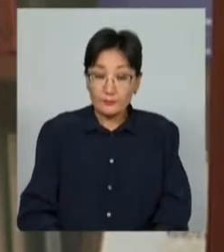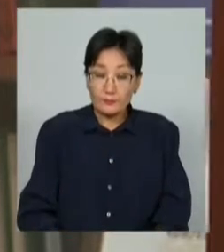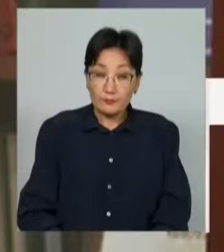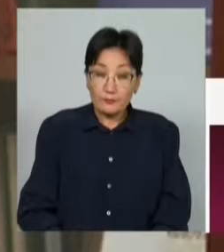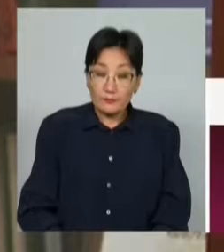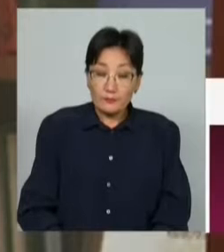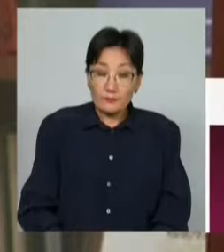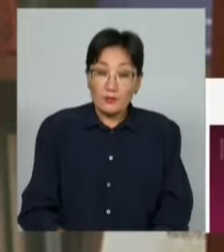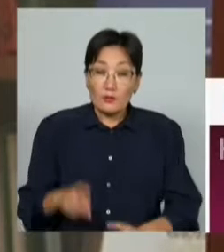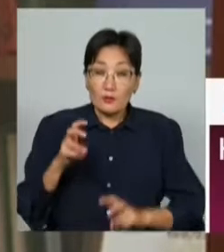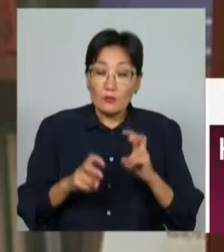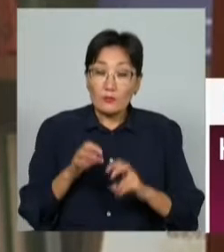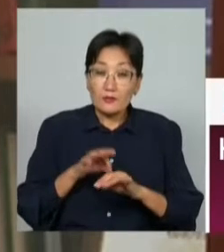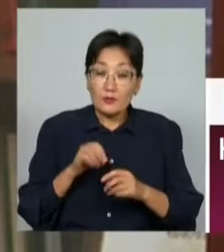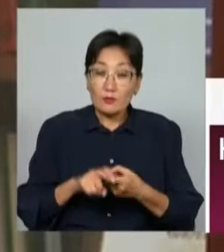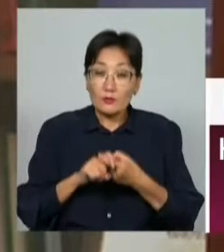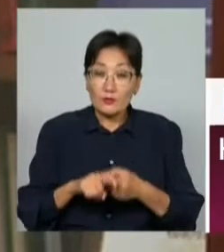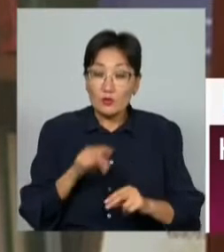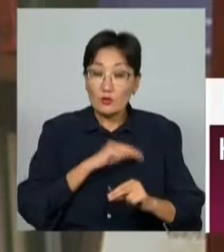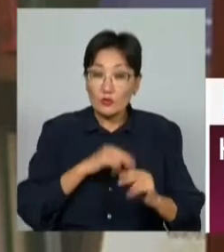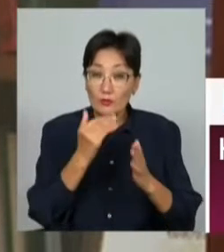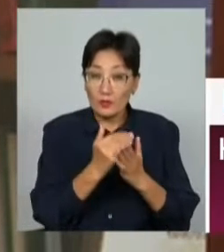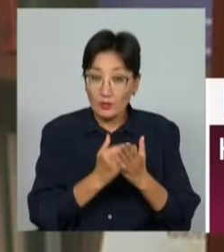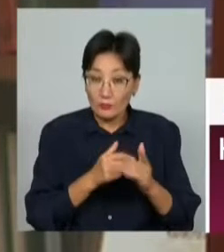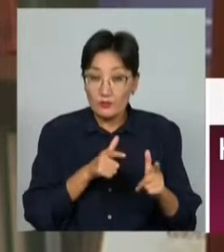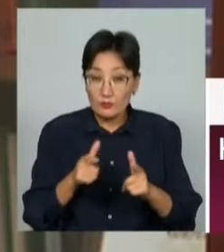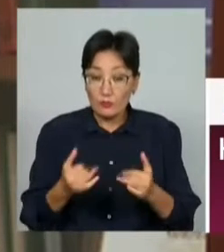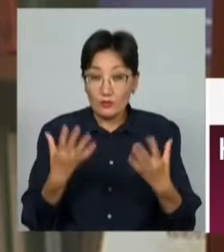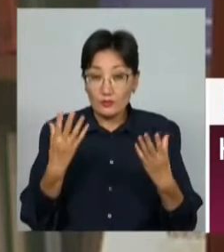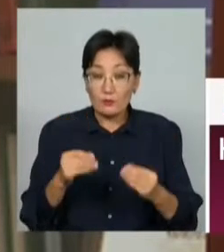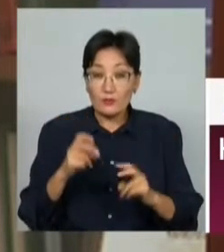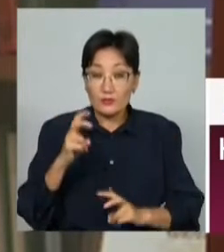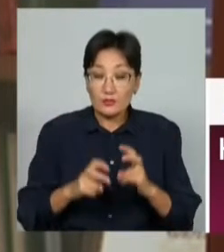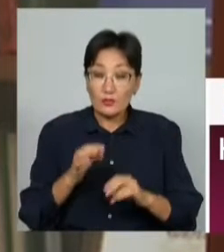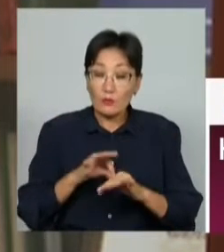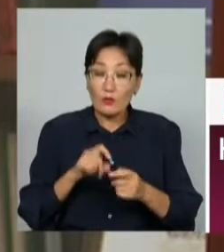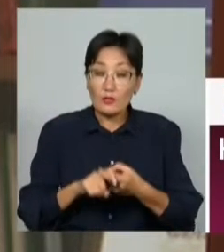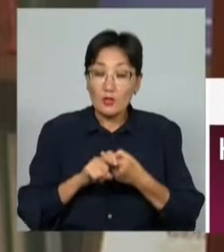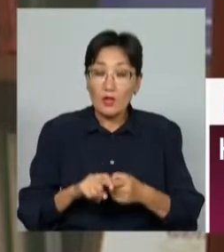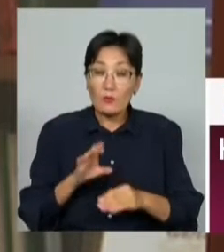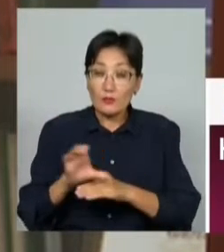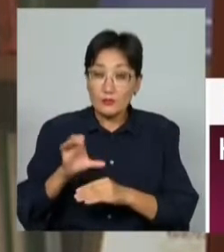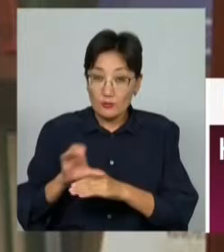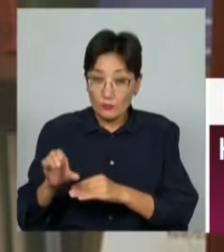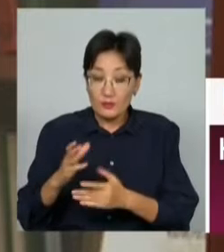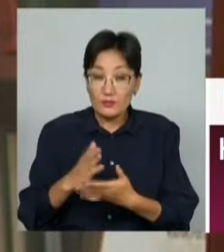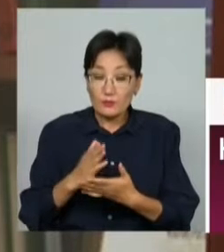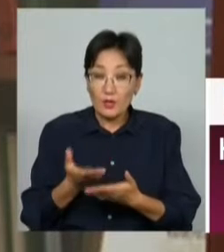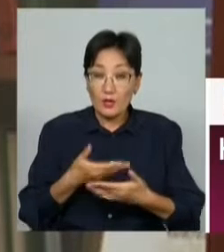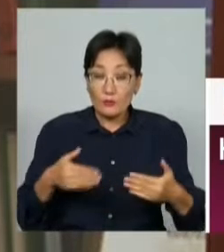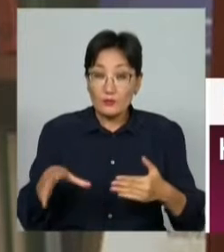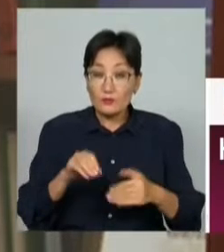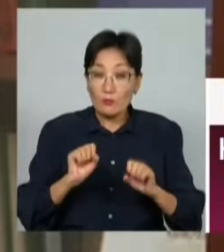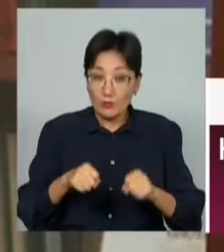разработан алгоритм. Зауытта пандемиядағы жұмыс алгоритмі жасалды. Міне бүгінгі күні зауыт пандемия кезінде де экспортқа өнім шығарады. Яғни бізде